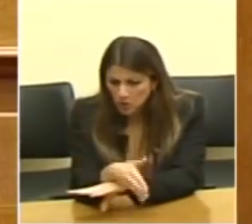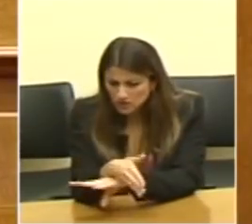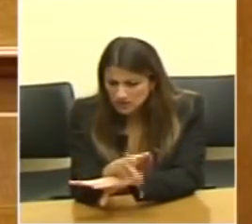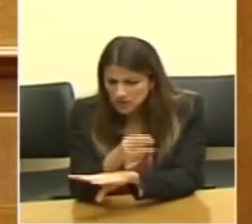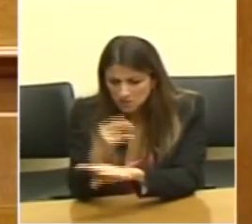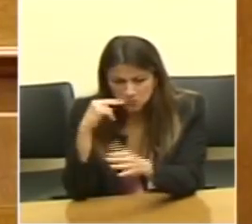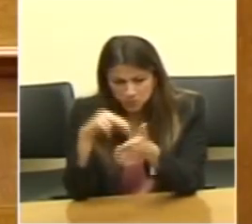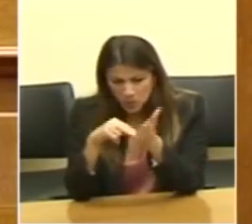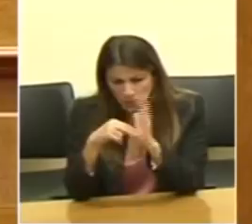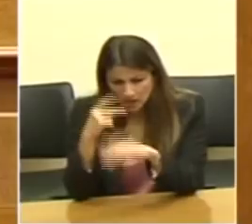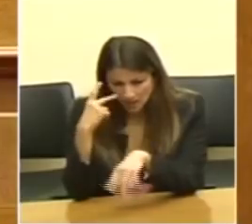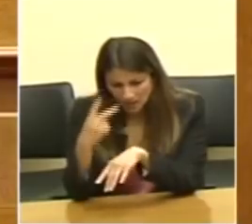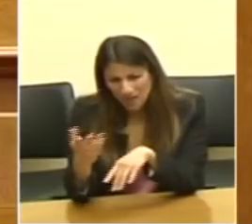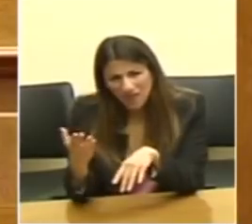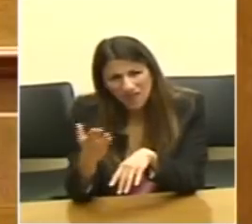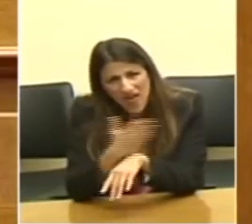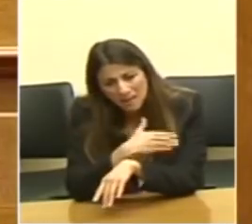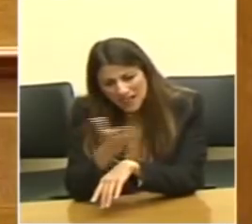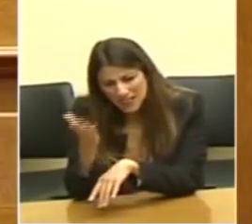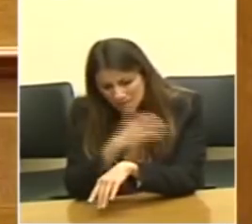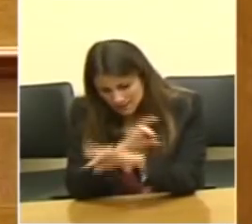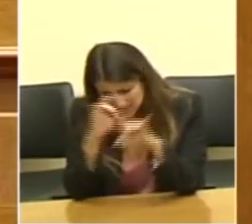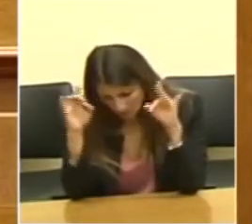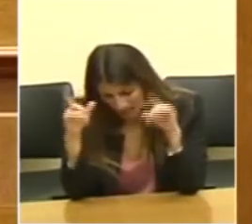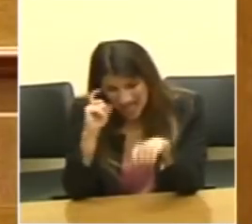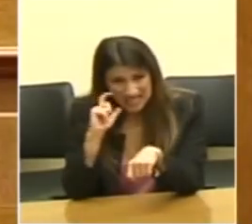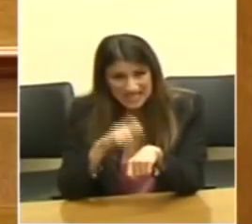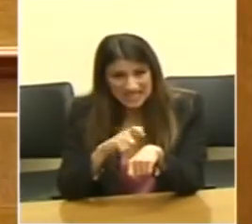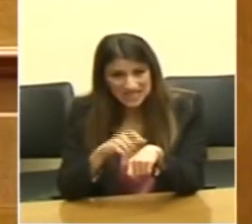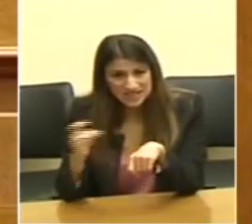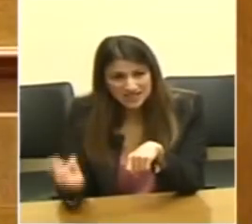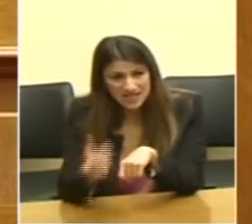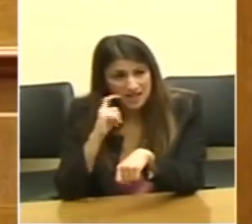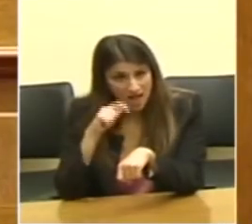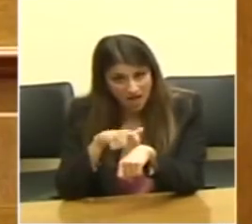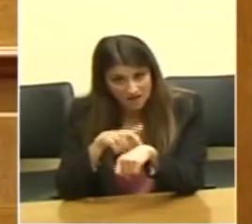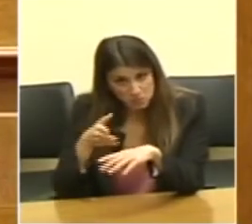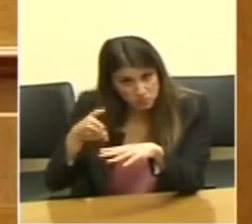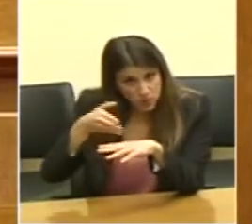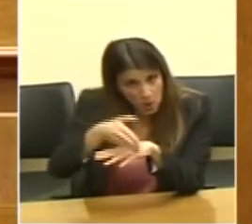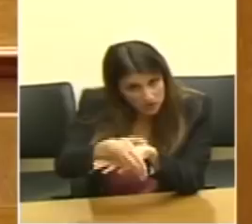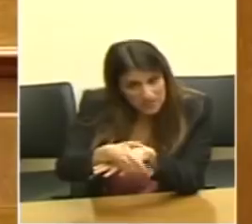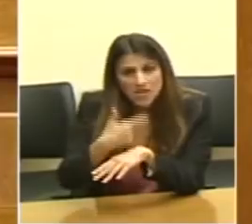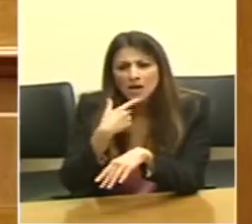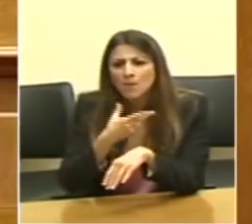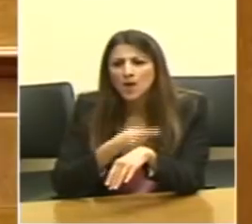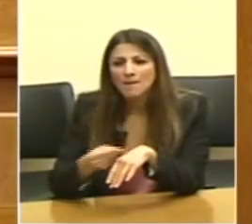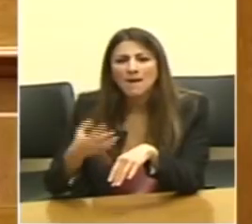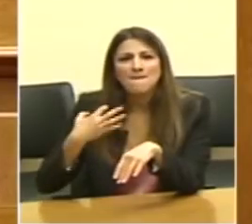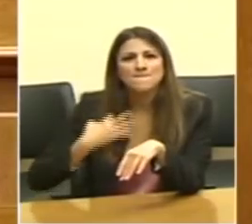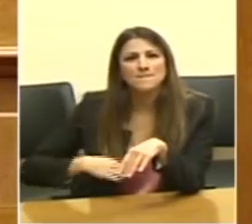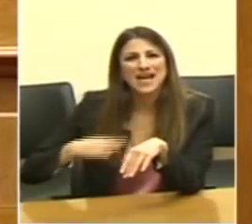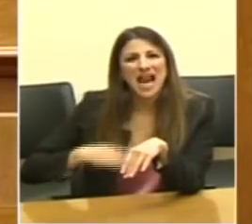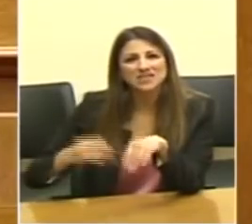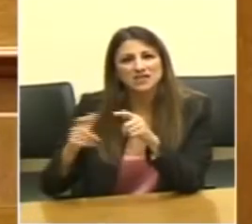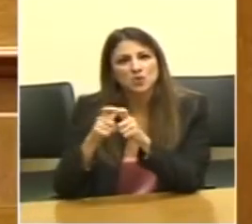κανείς προσεκτικά, δεν ισχύει από τη στιγμή που ακόμα και για αυτήν την πρόσβαση, για τις λεγόμενες πράσινες